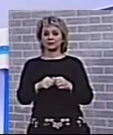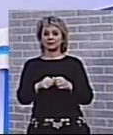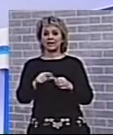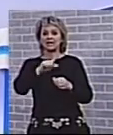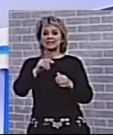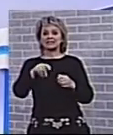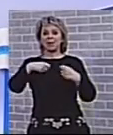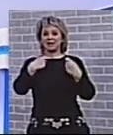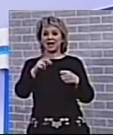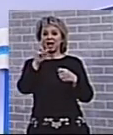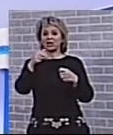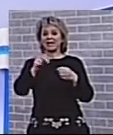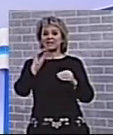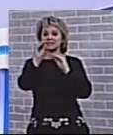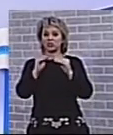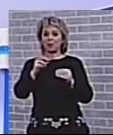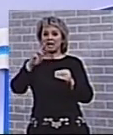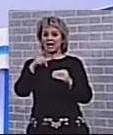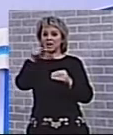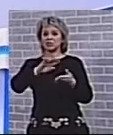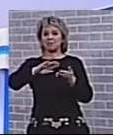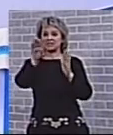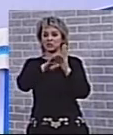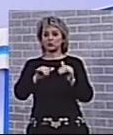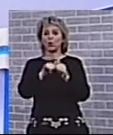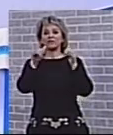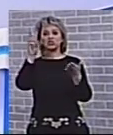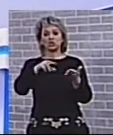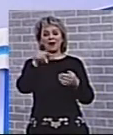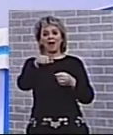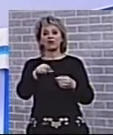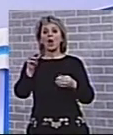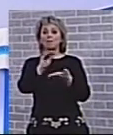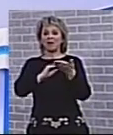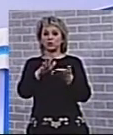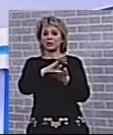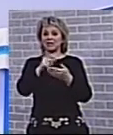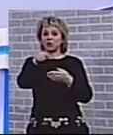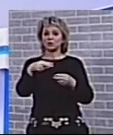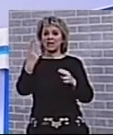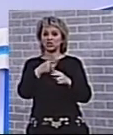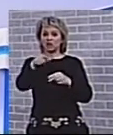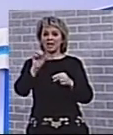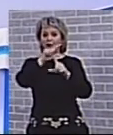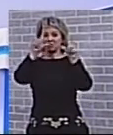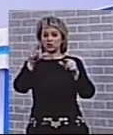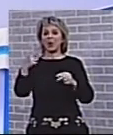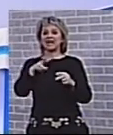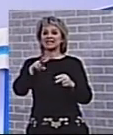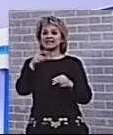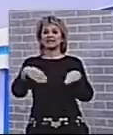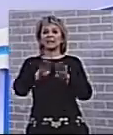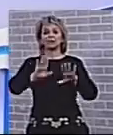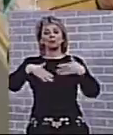За продажу кодеиносодержащих препаратов без рецепта увеличить штрафы, а за повторное нарушение лишать аптеку лицензии. С